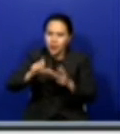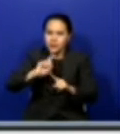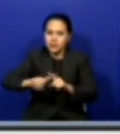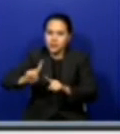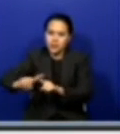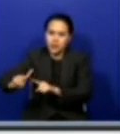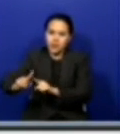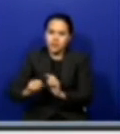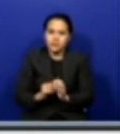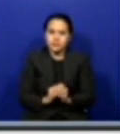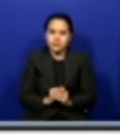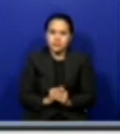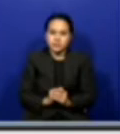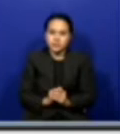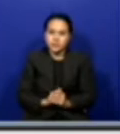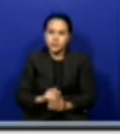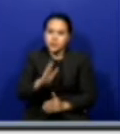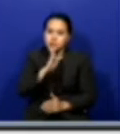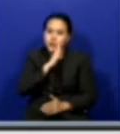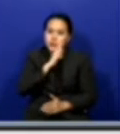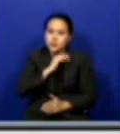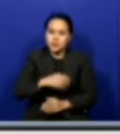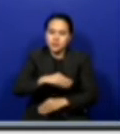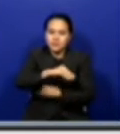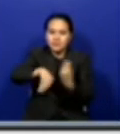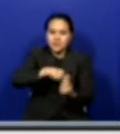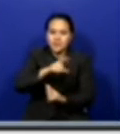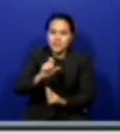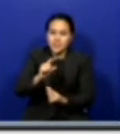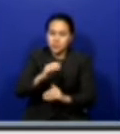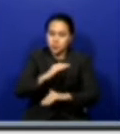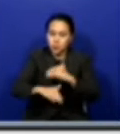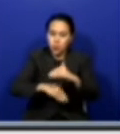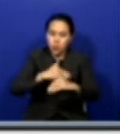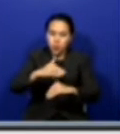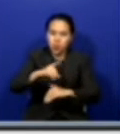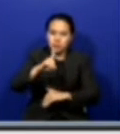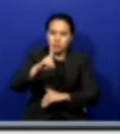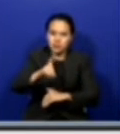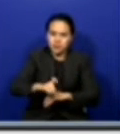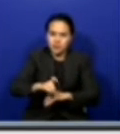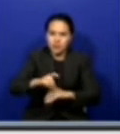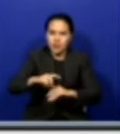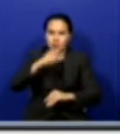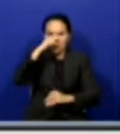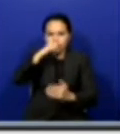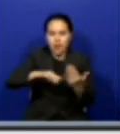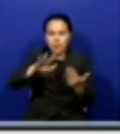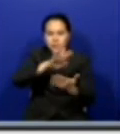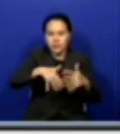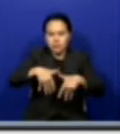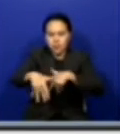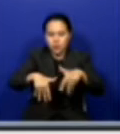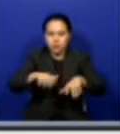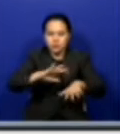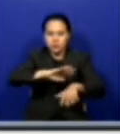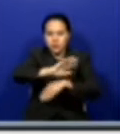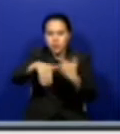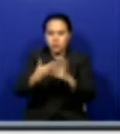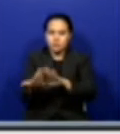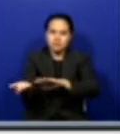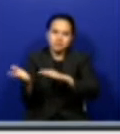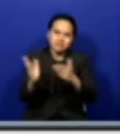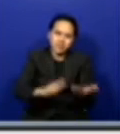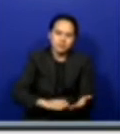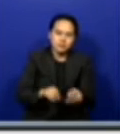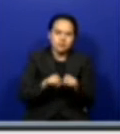ฟูเศรษฐกิจไม่สำเร็จคนทั้งประเทศจะตายหมู่นะคะท่านประธานคะสิ่งที่ดิ